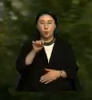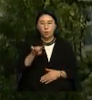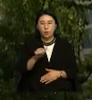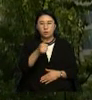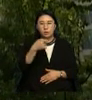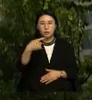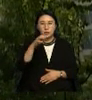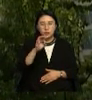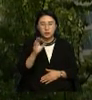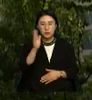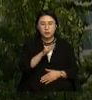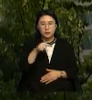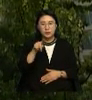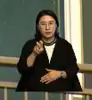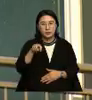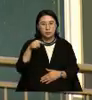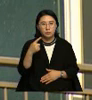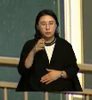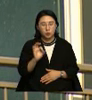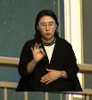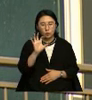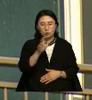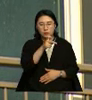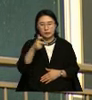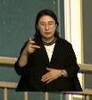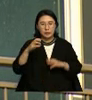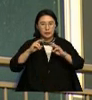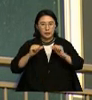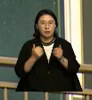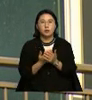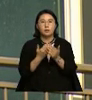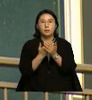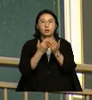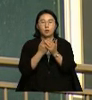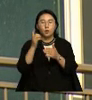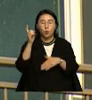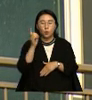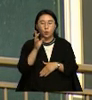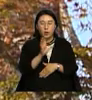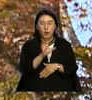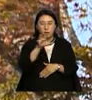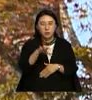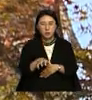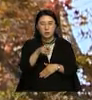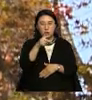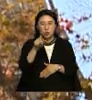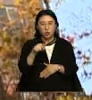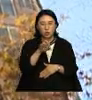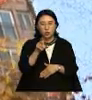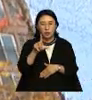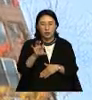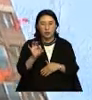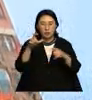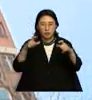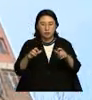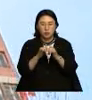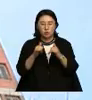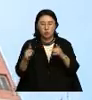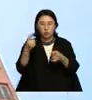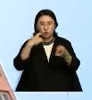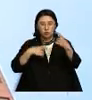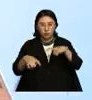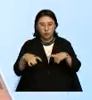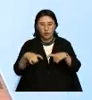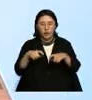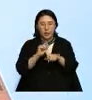원흥과 삼송, 지축, 향동지구 등 대규모 택지 개발이 진행된 고양시 덕양구. 인구 유입으로 폭증한 행정